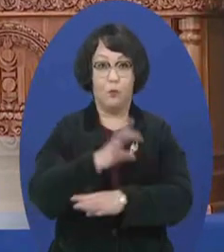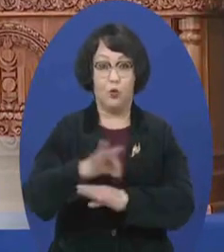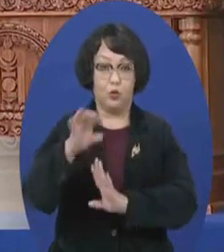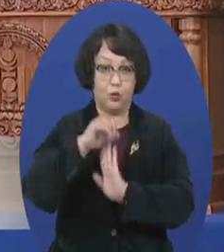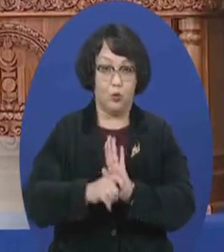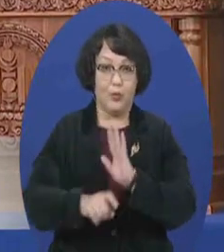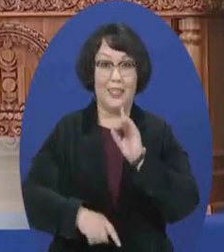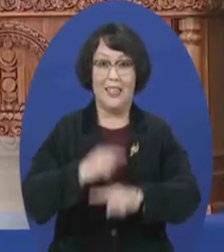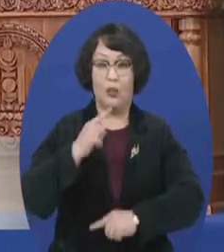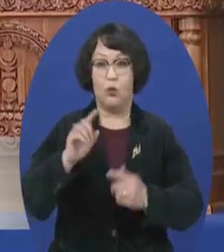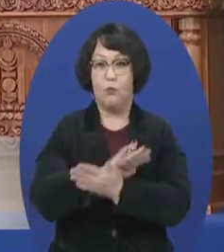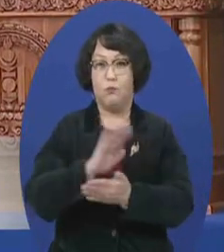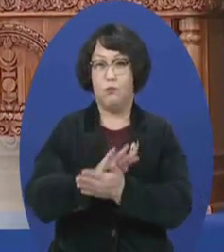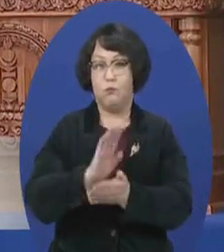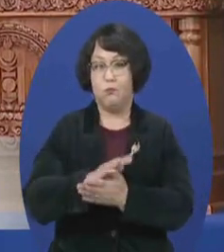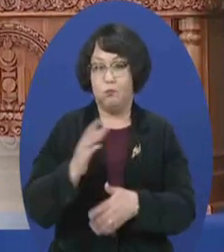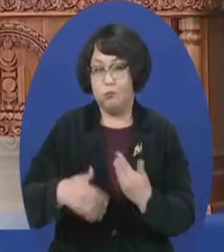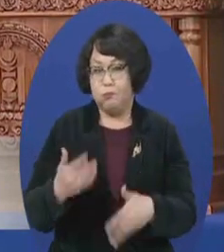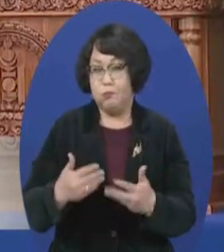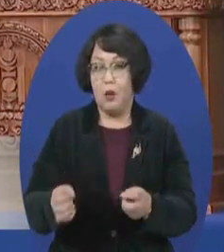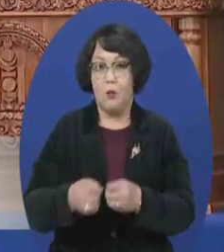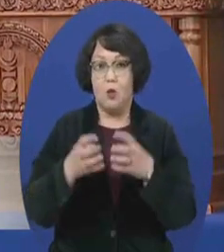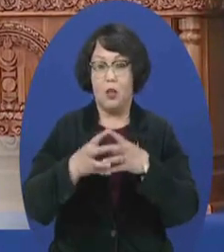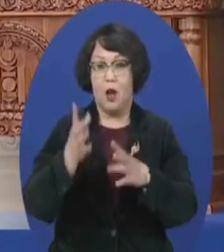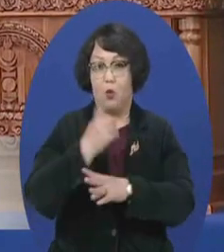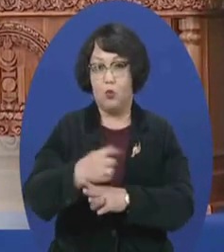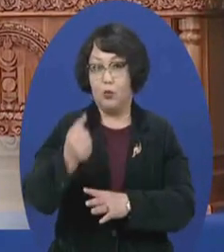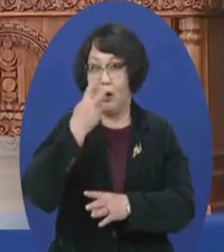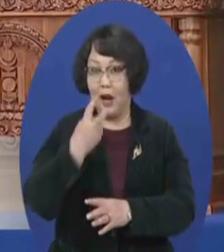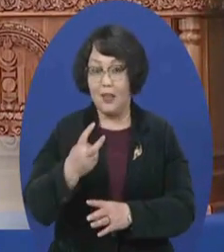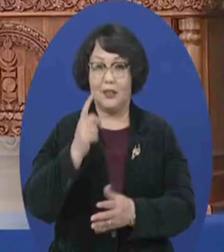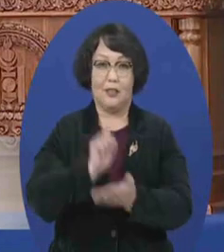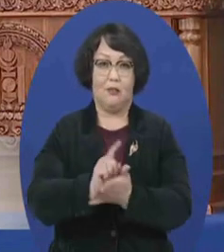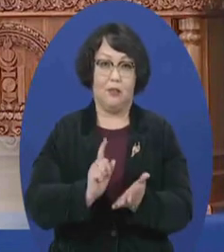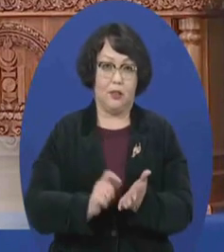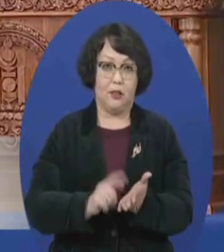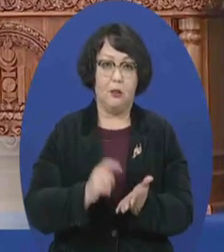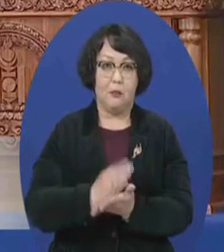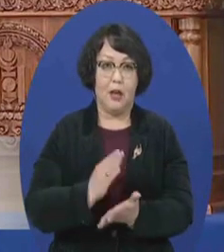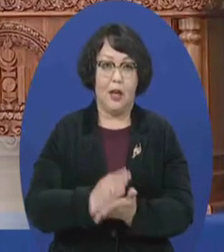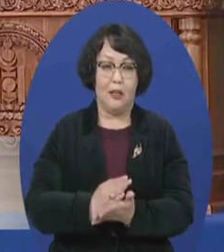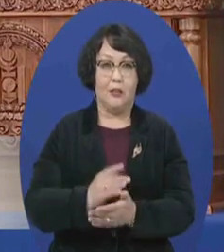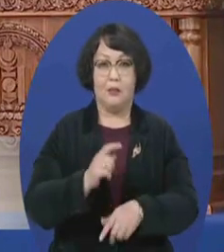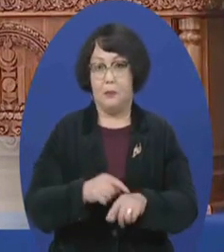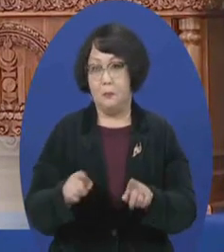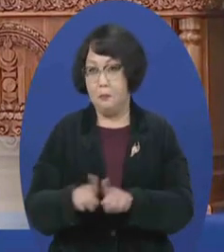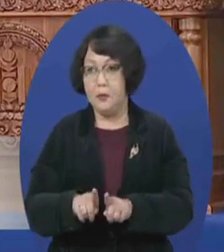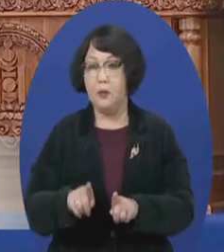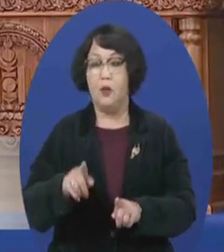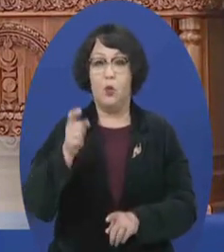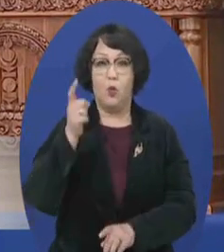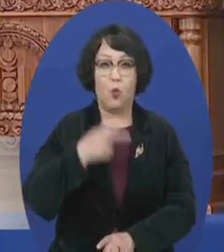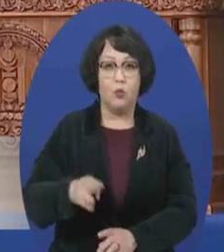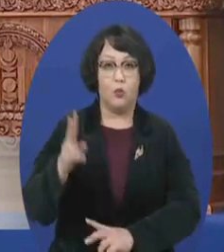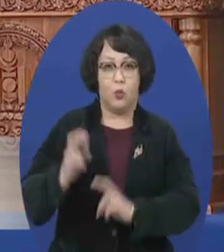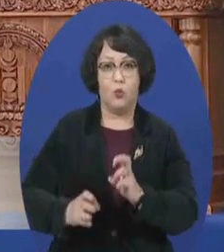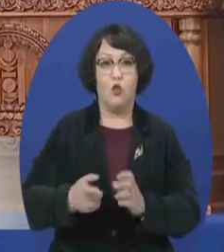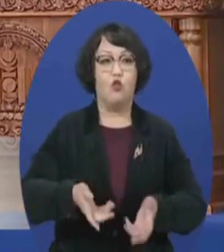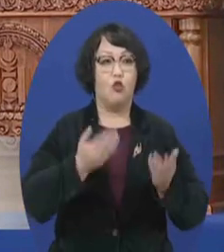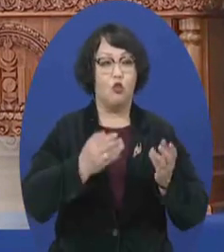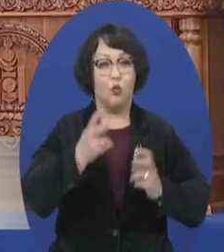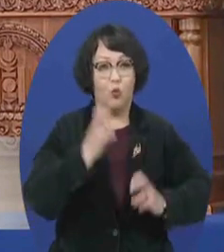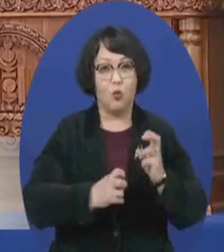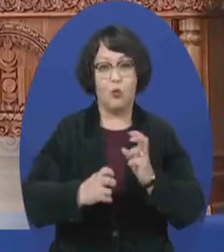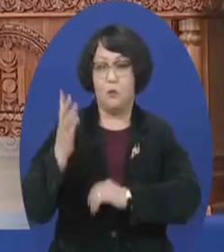хөтөлбөрүүдэд улам эрчимжүүлж, үр дүнгийн үзэх зайлшгүй шаардлагатай байна. Үүний зэрэгцээ хүн дуга хөнгөн үйлдвэрүүдийг